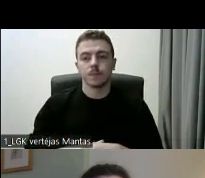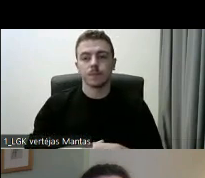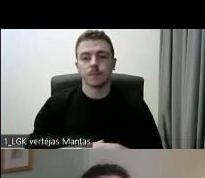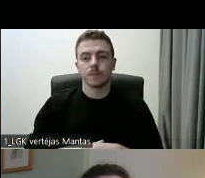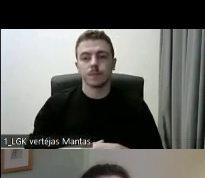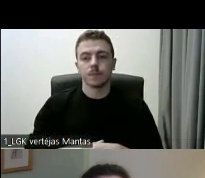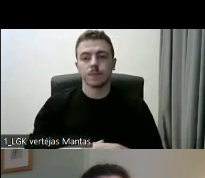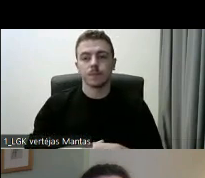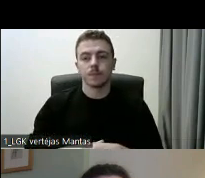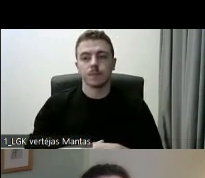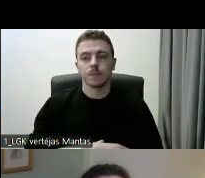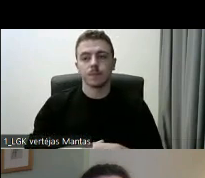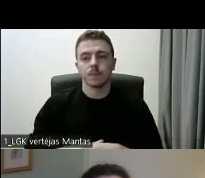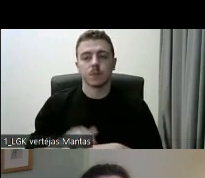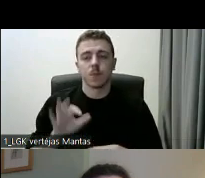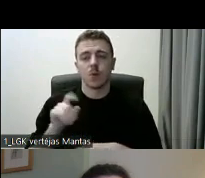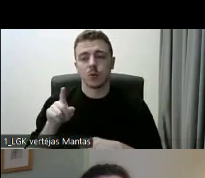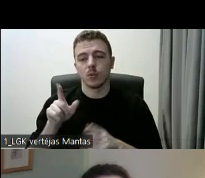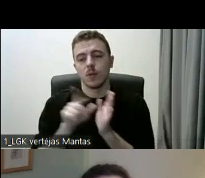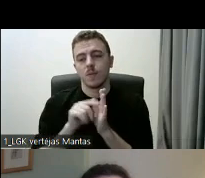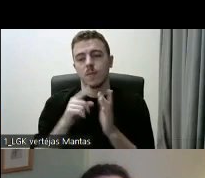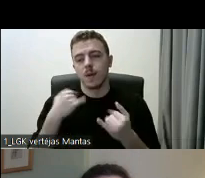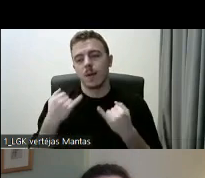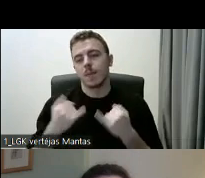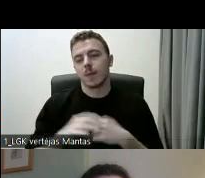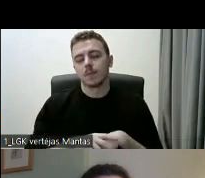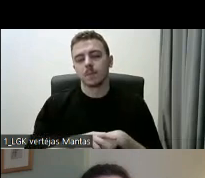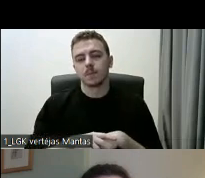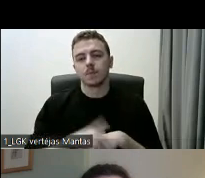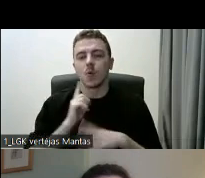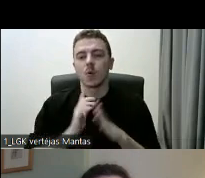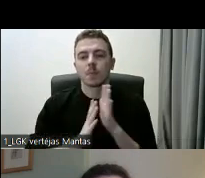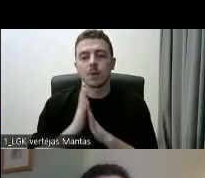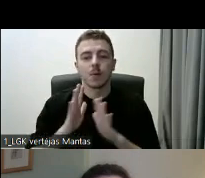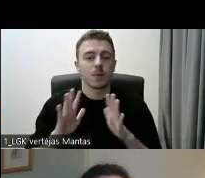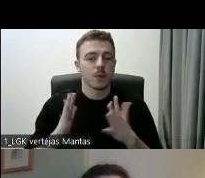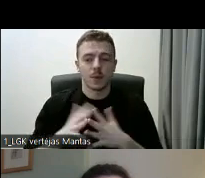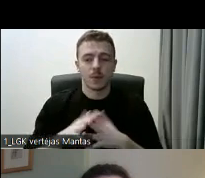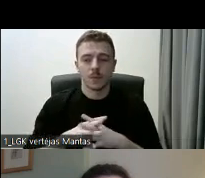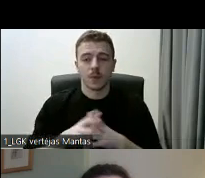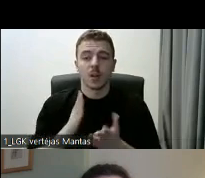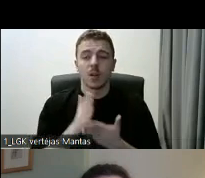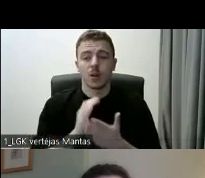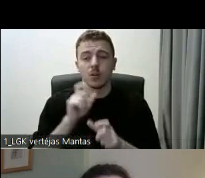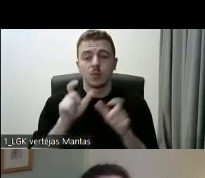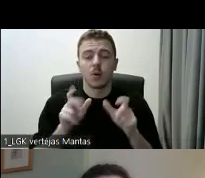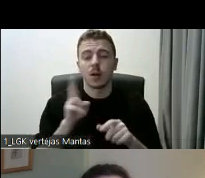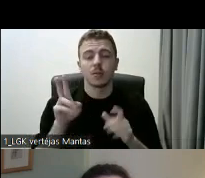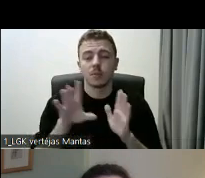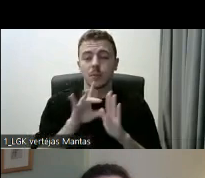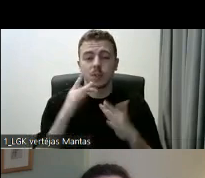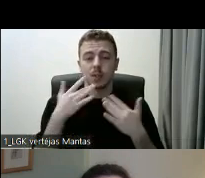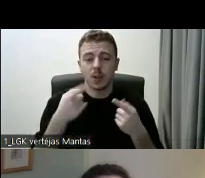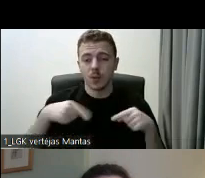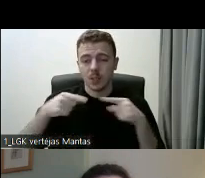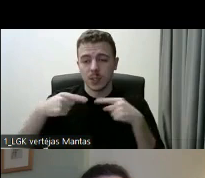apie tai jūs turėtumėte kalbėti, ką dar tokio norėtumėte patobulinti. Štai jau yra žmonės, kurie pasirinkė